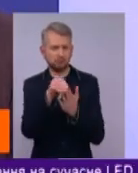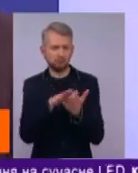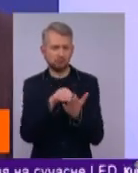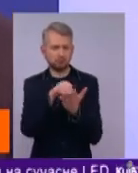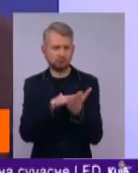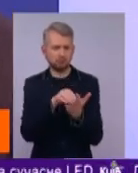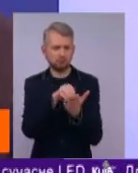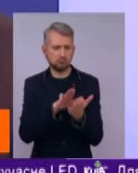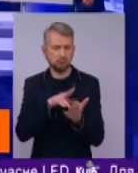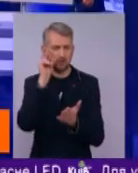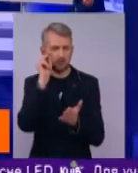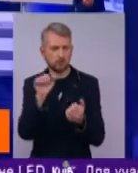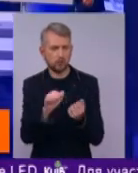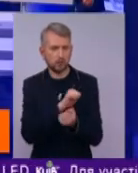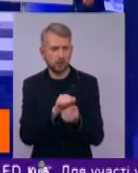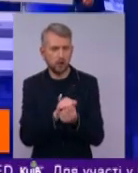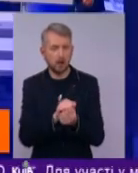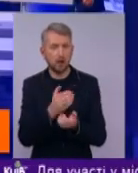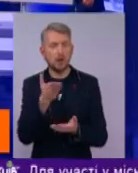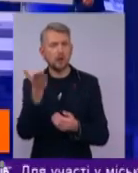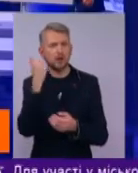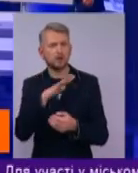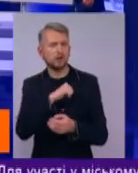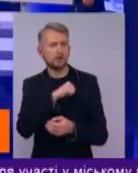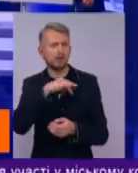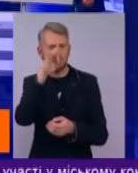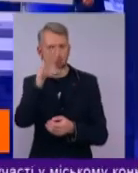це було найпопулярніша новина